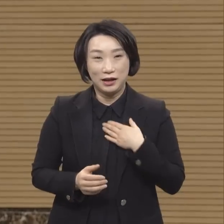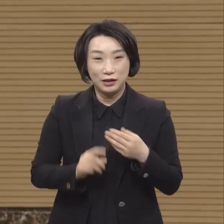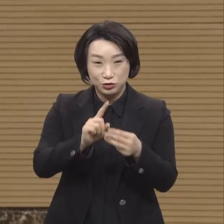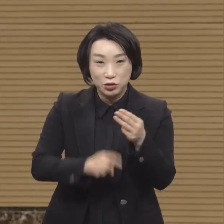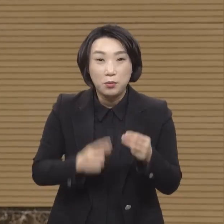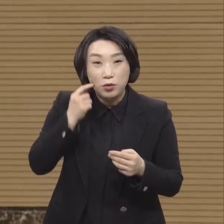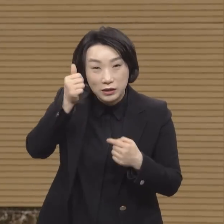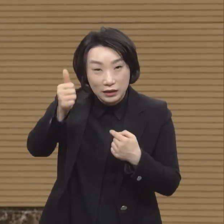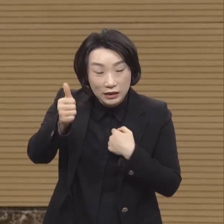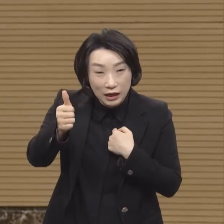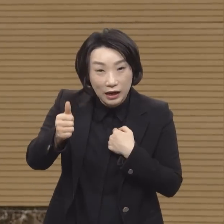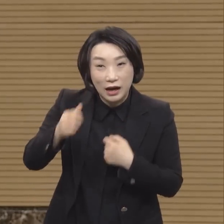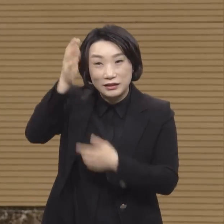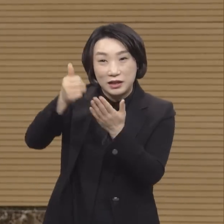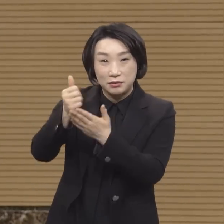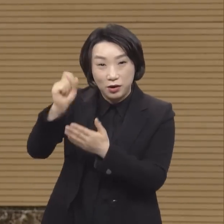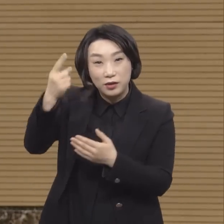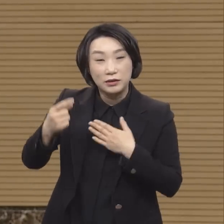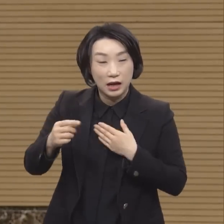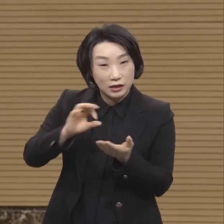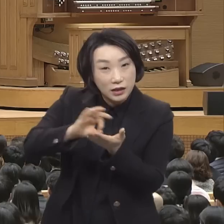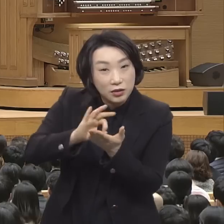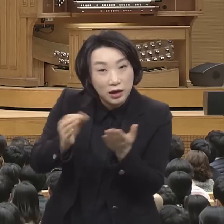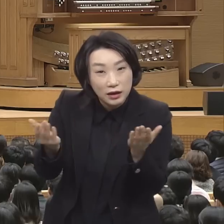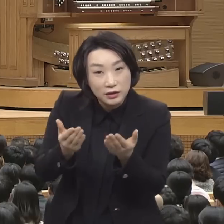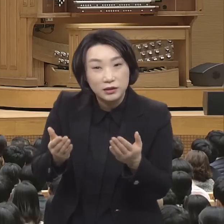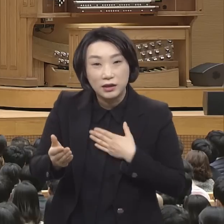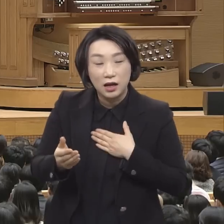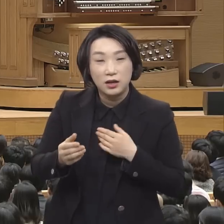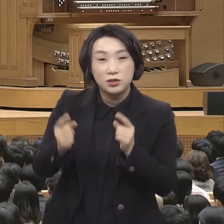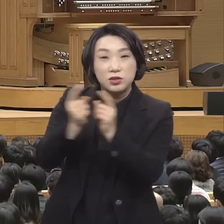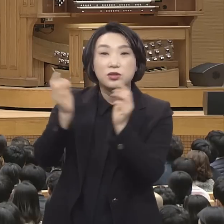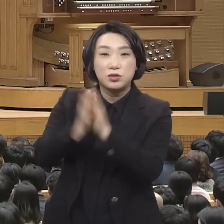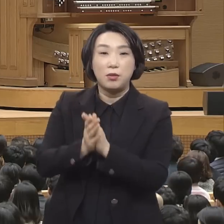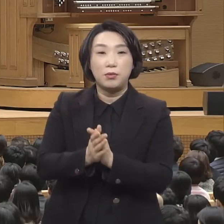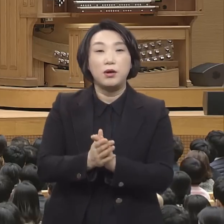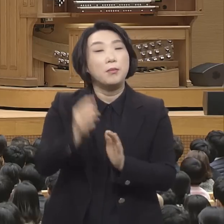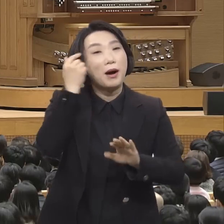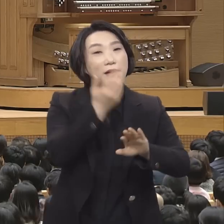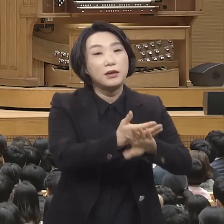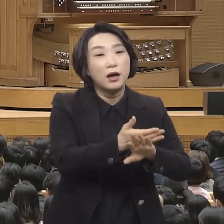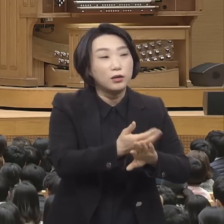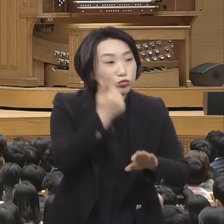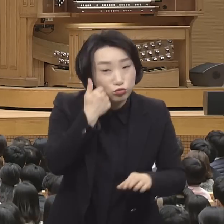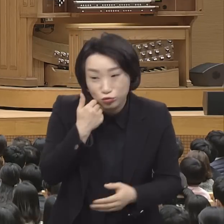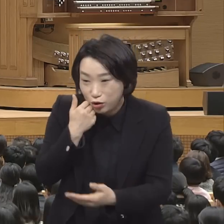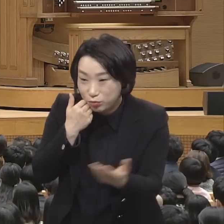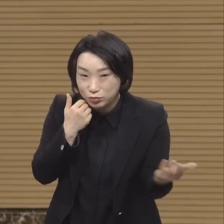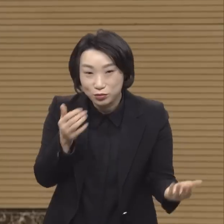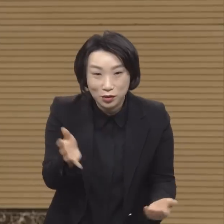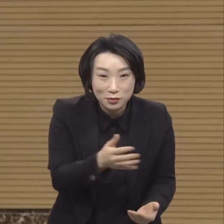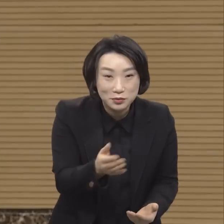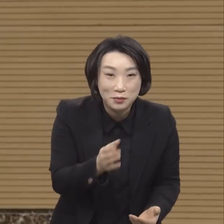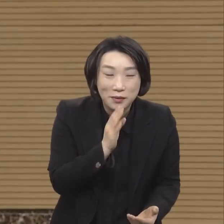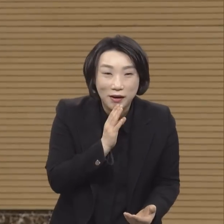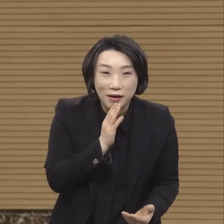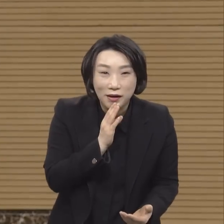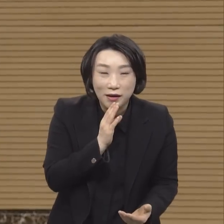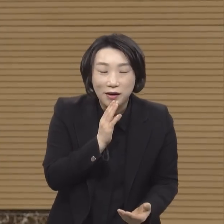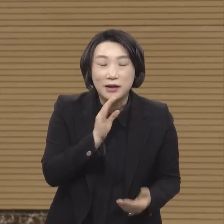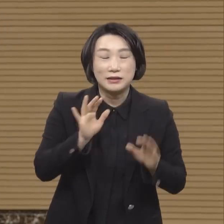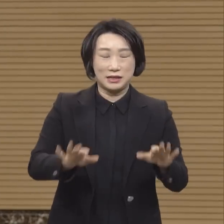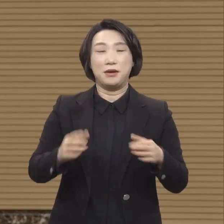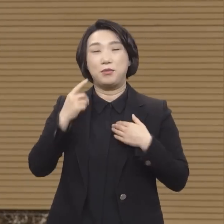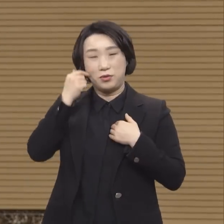윤석준 목사가 하나님으로부터 사용당하는 일에 직접적으로 브레이크고 반대한 사람은 없어요. 예.